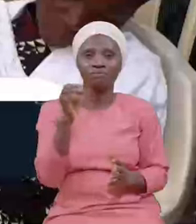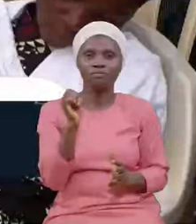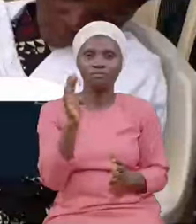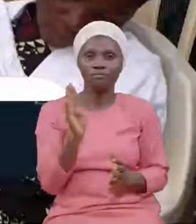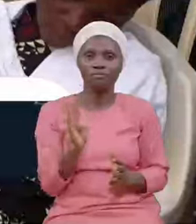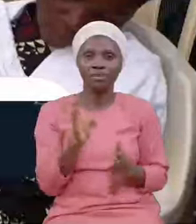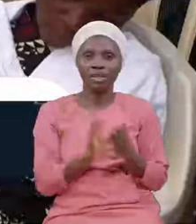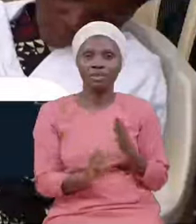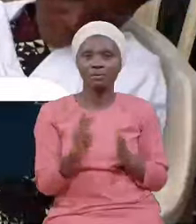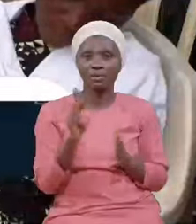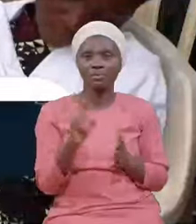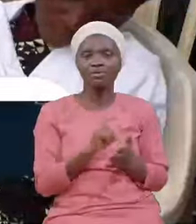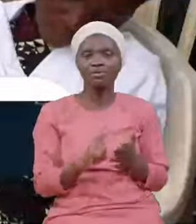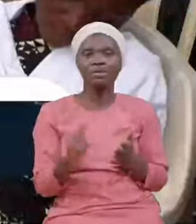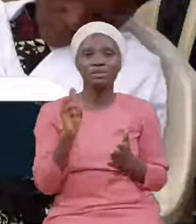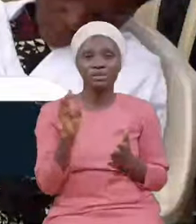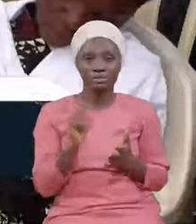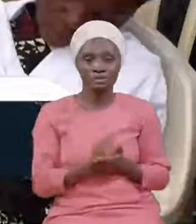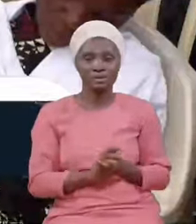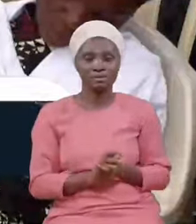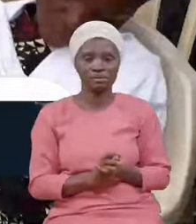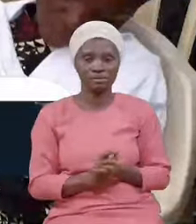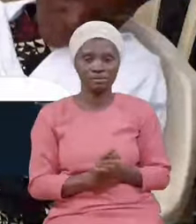2, verset 17. Hébreu 2, 17.